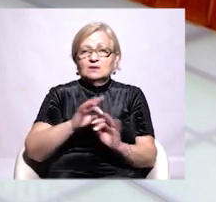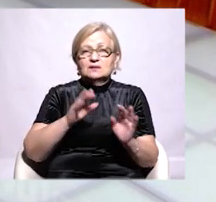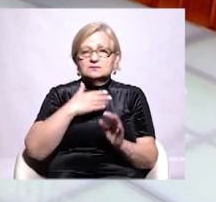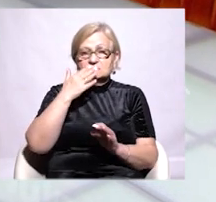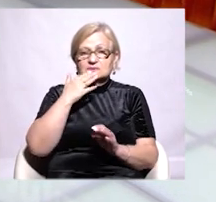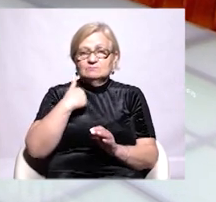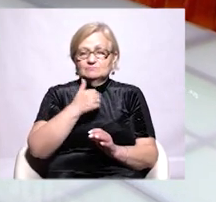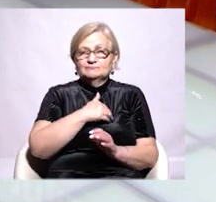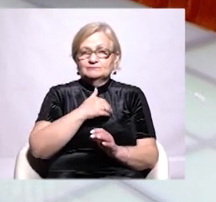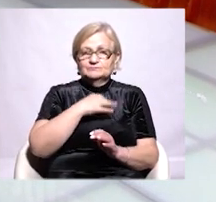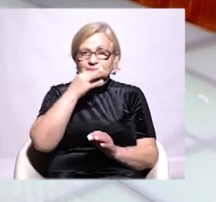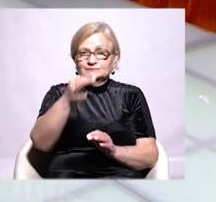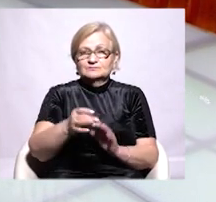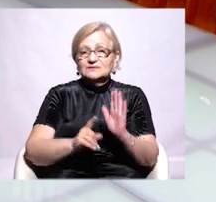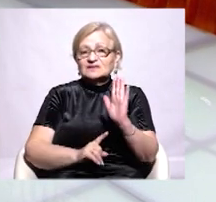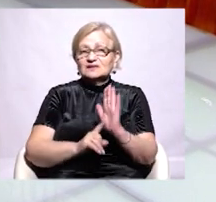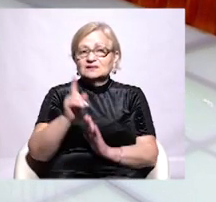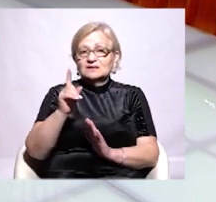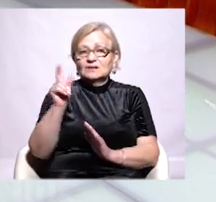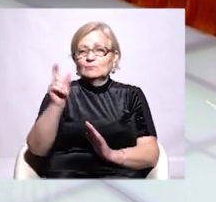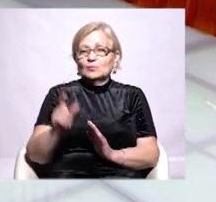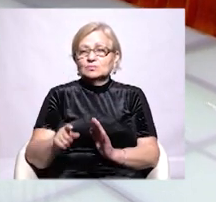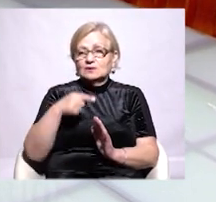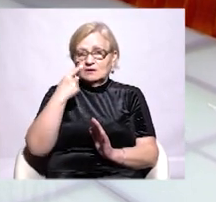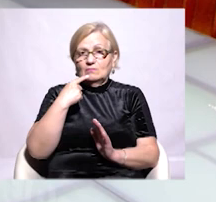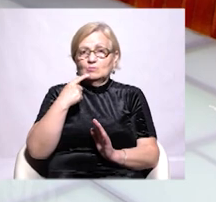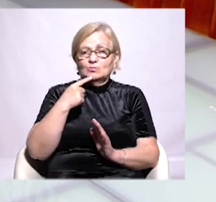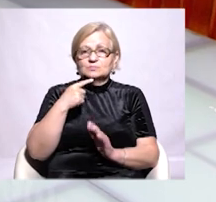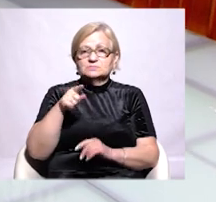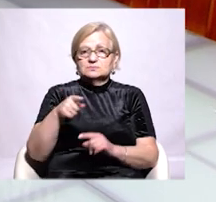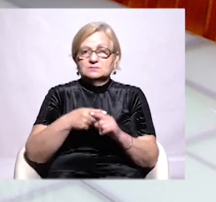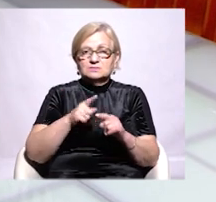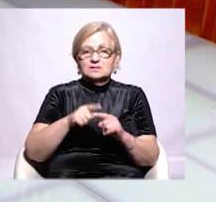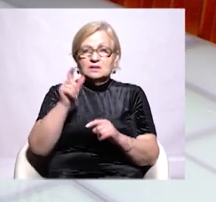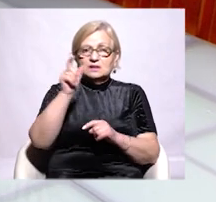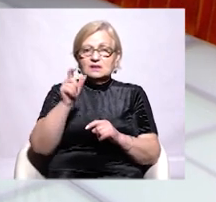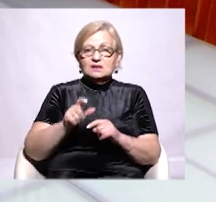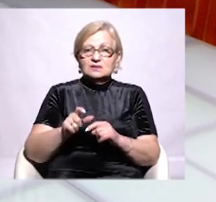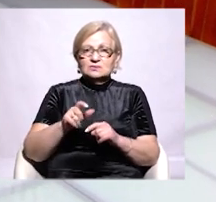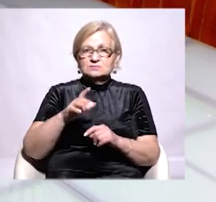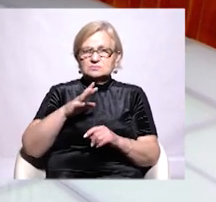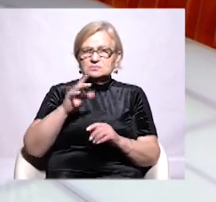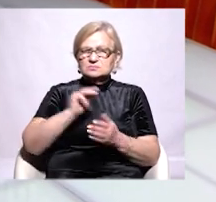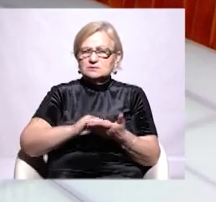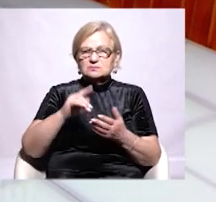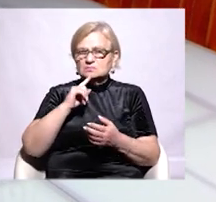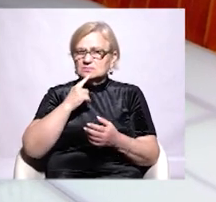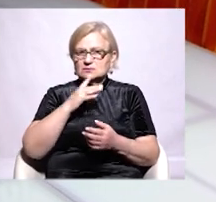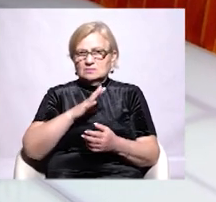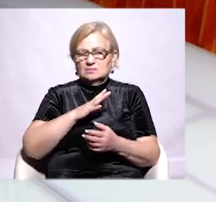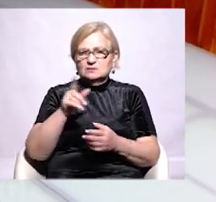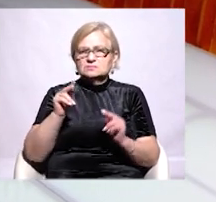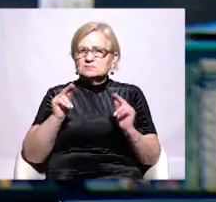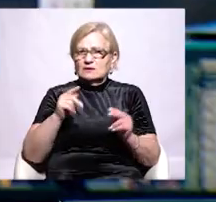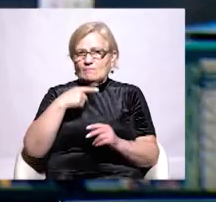მე მინდა გითხრათ, რომ დასაწყისშივე პოეტი ამბობს იმას, რომ ლექსის წერა მისთვის რთული იყო. ეს